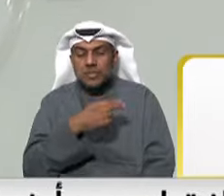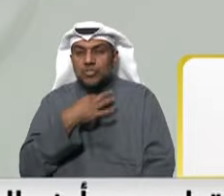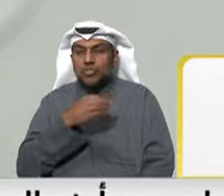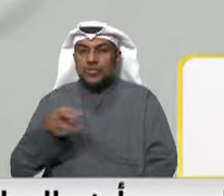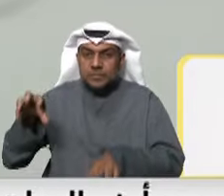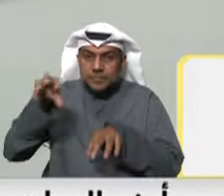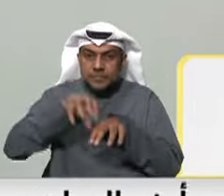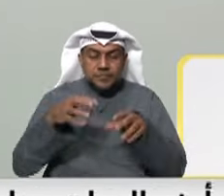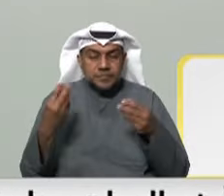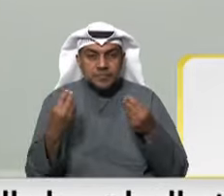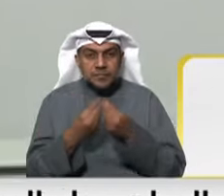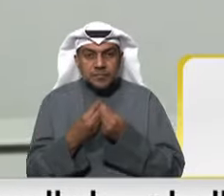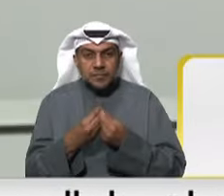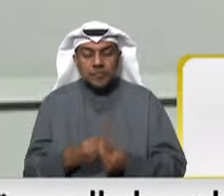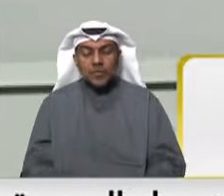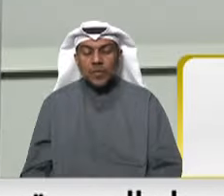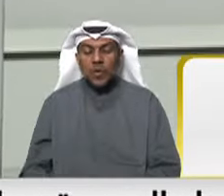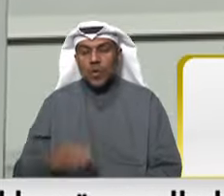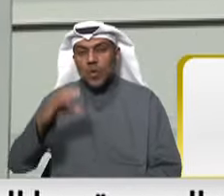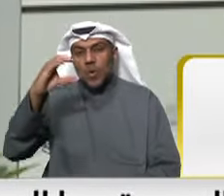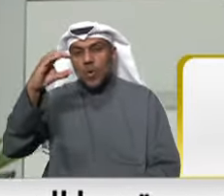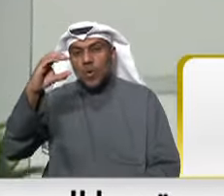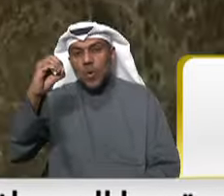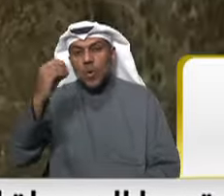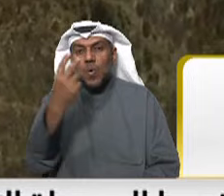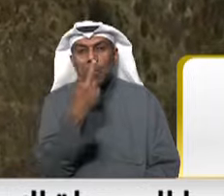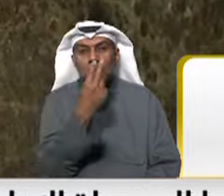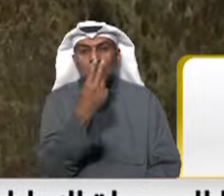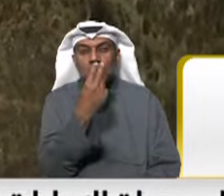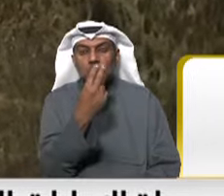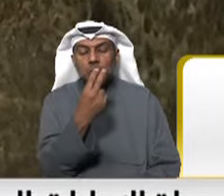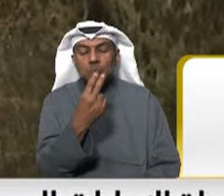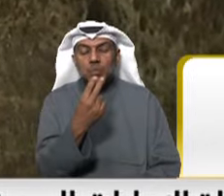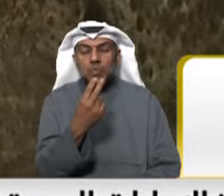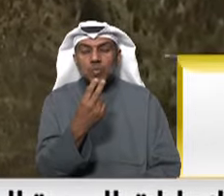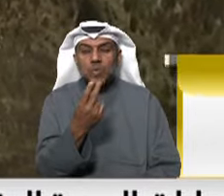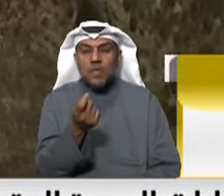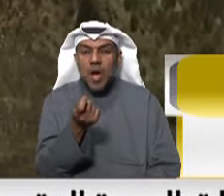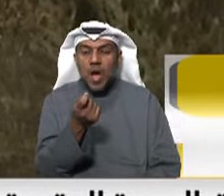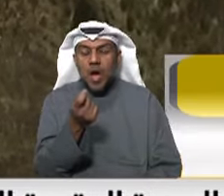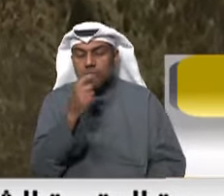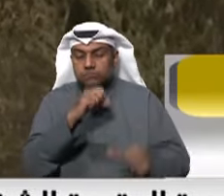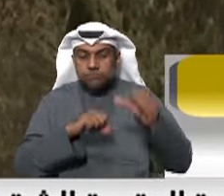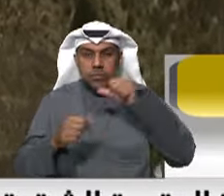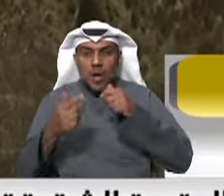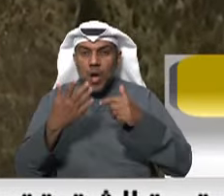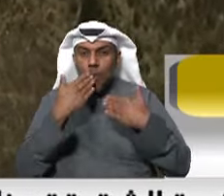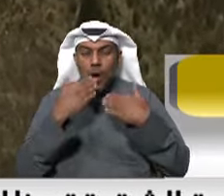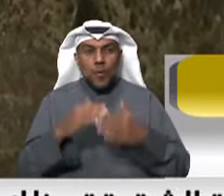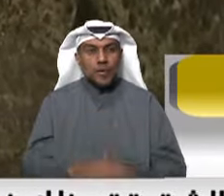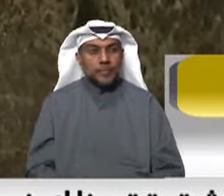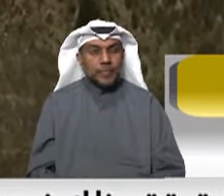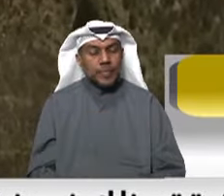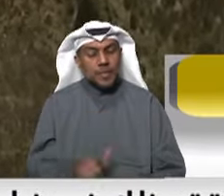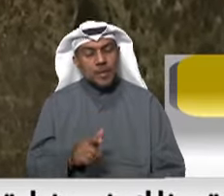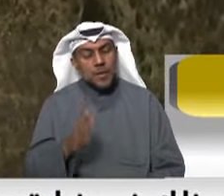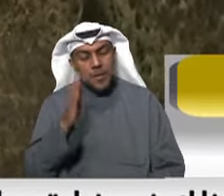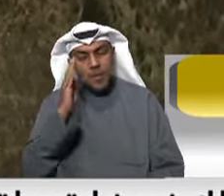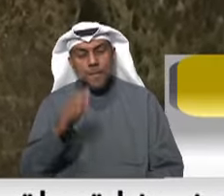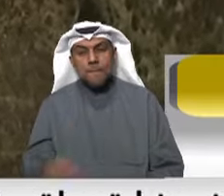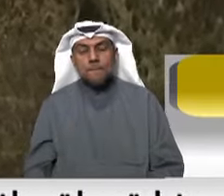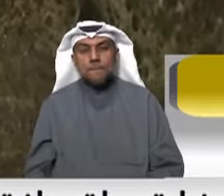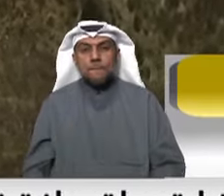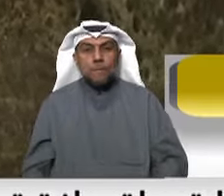خدمة العلاج بالأكسجين المضغوط. في مستشفى مبارك لعصر تدريب جميع